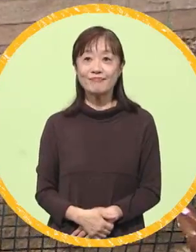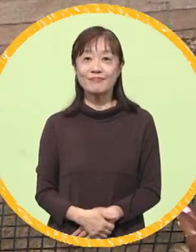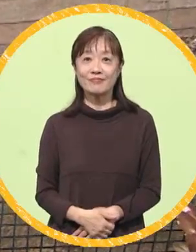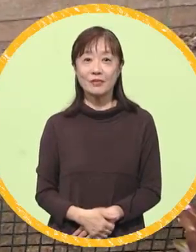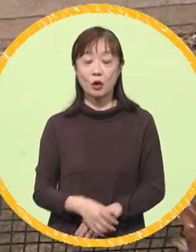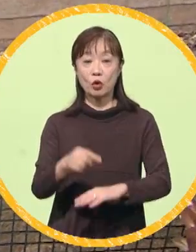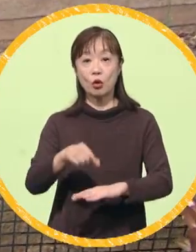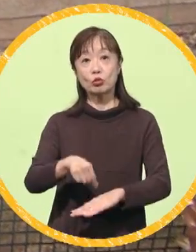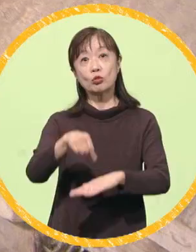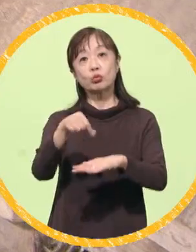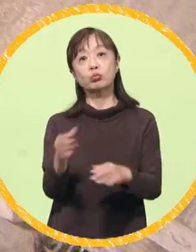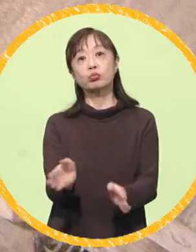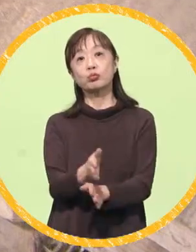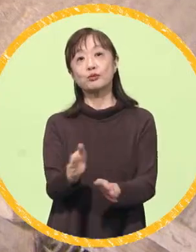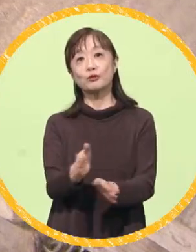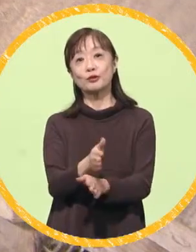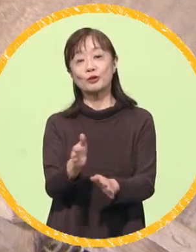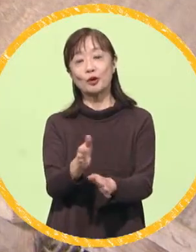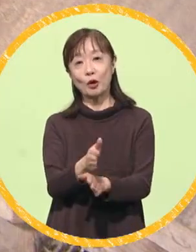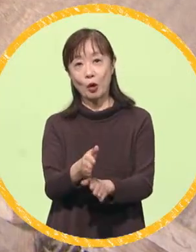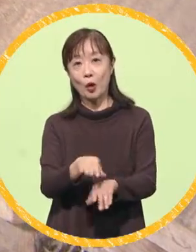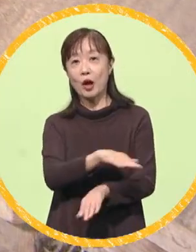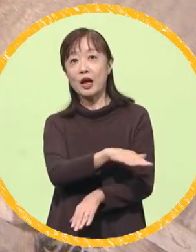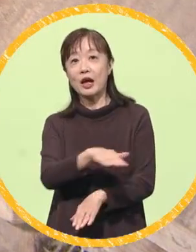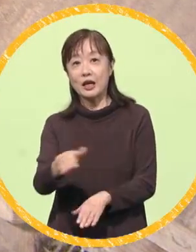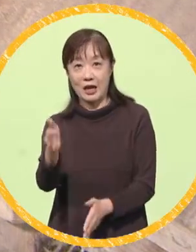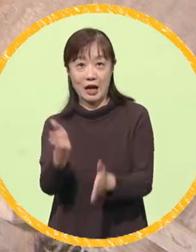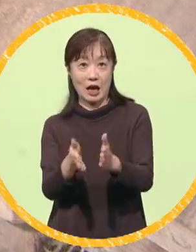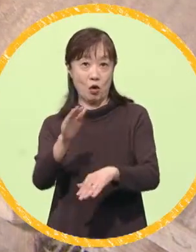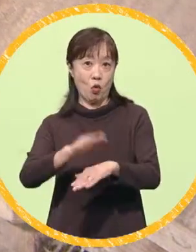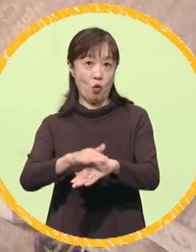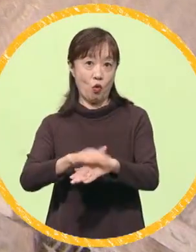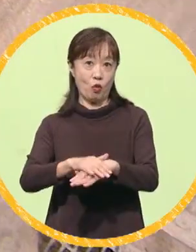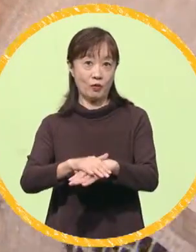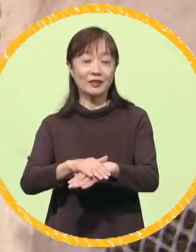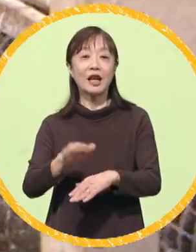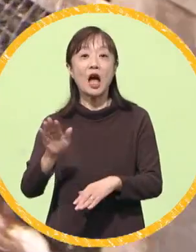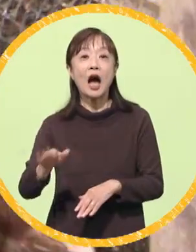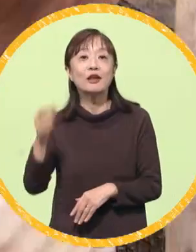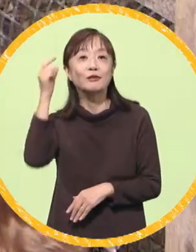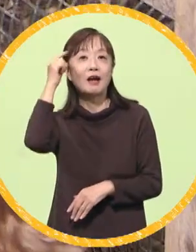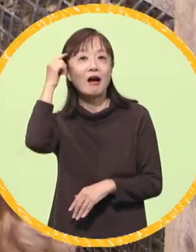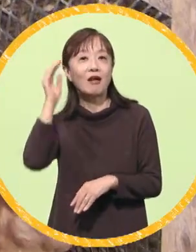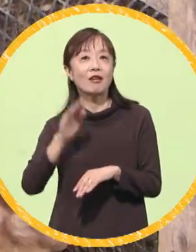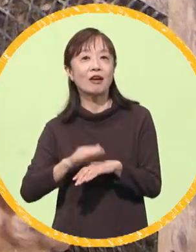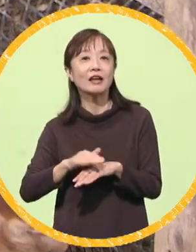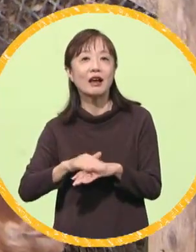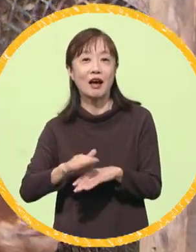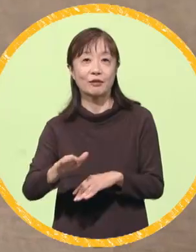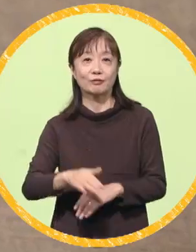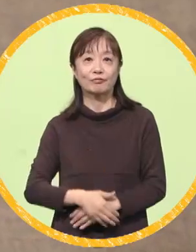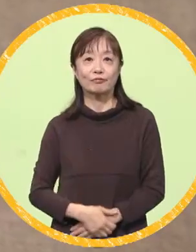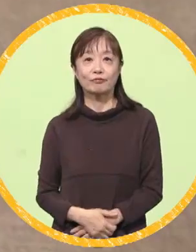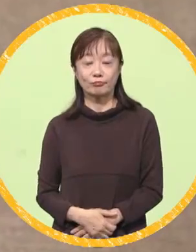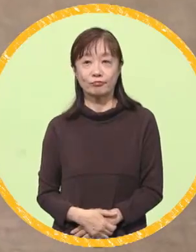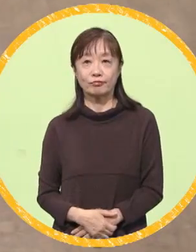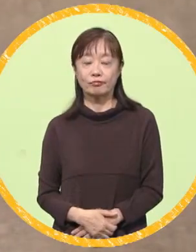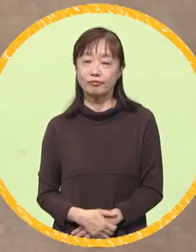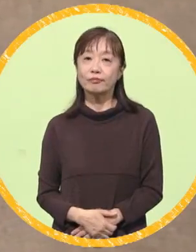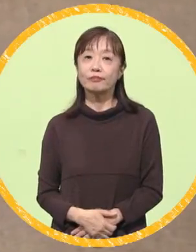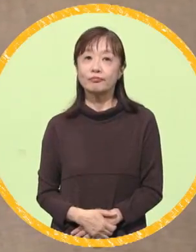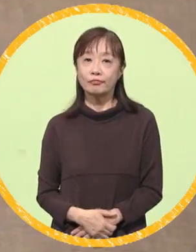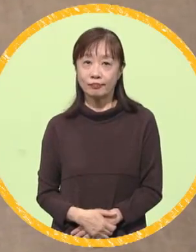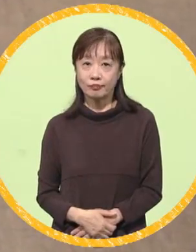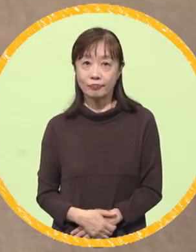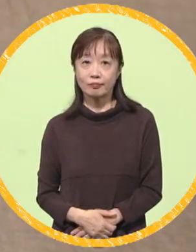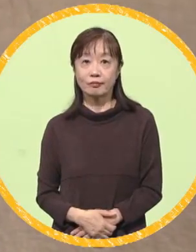リラックスこそ平飼いの真骨頂。井上さんはとある考え方に基づいて平飼いにたどり着いたそうなんです。 ちょっとまだ一般的には